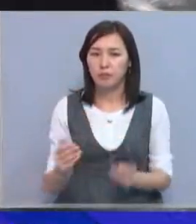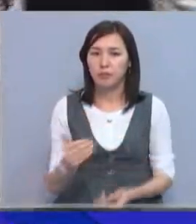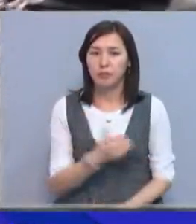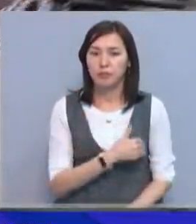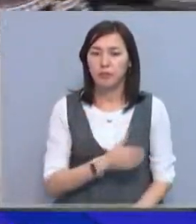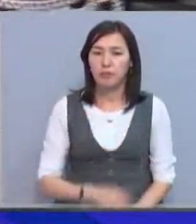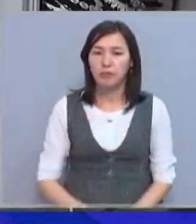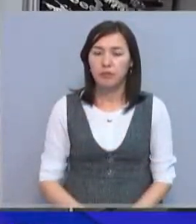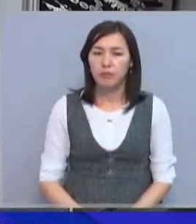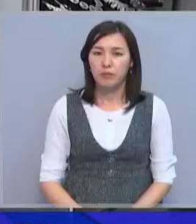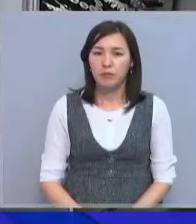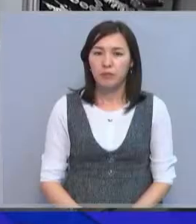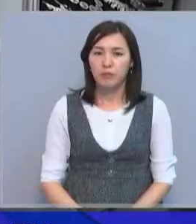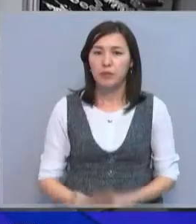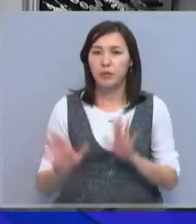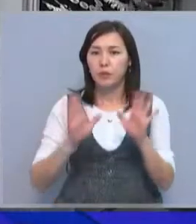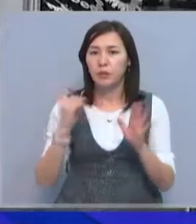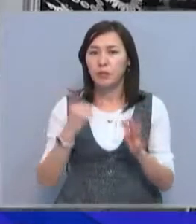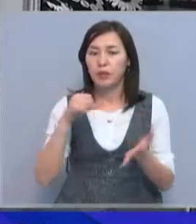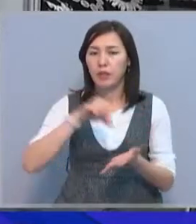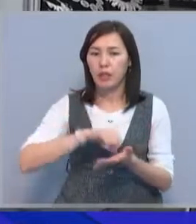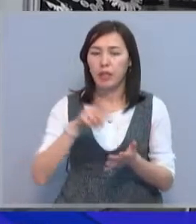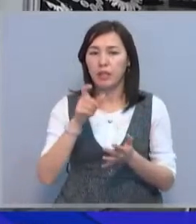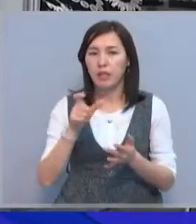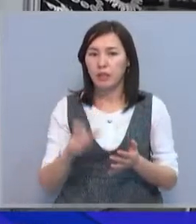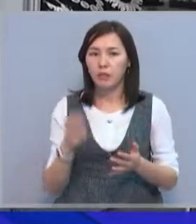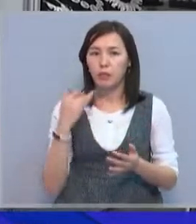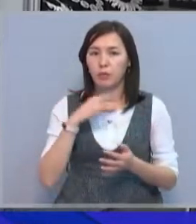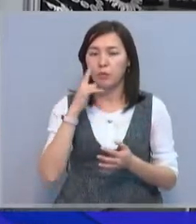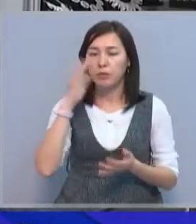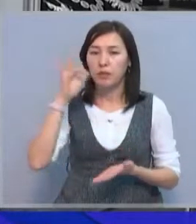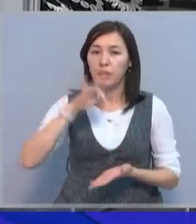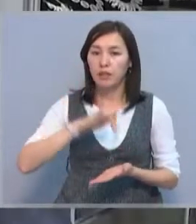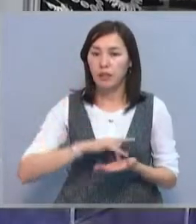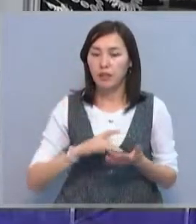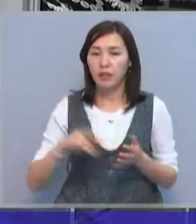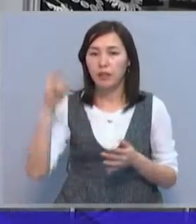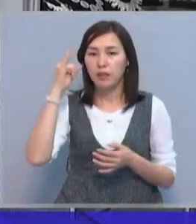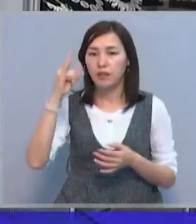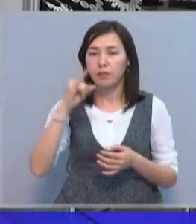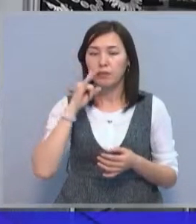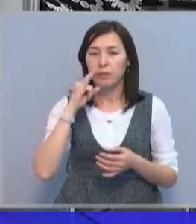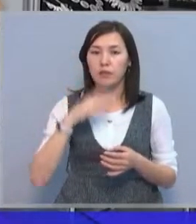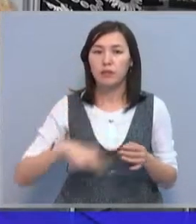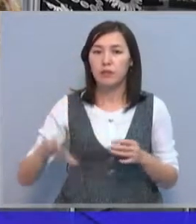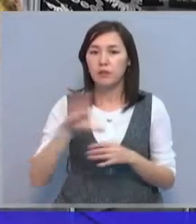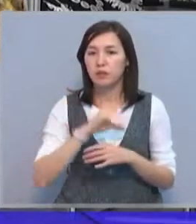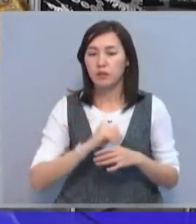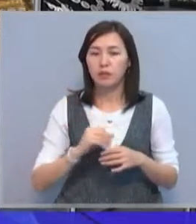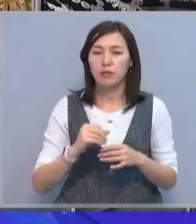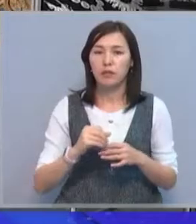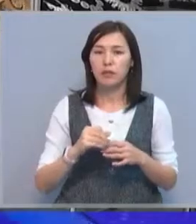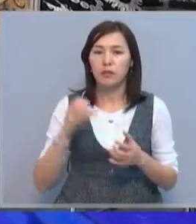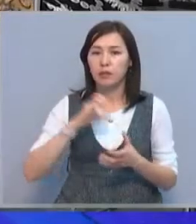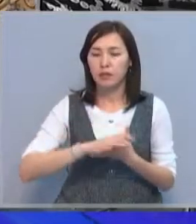ниетті. Көрмеге я бірінші рет қатысып отырмыз, алғаш рет. Халыққа біраз шымкенттіктерге, жалпы Қазақстанға танығамыз